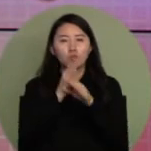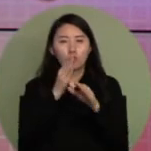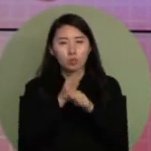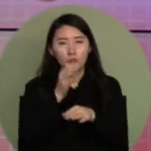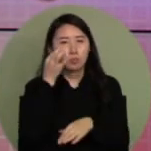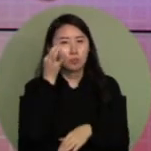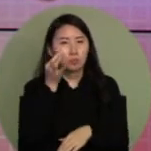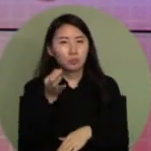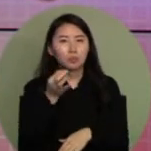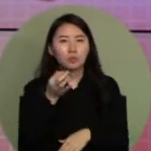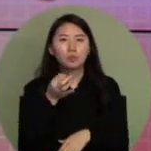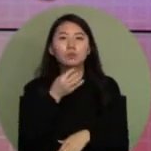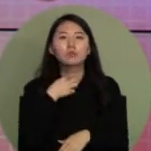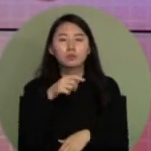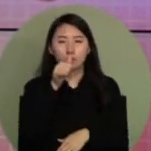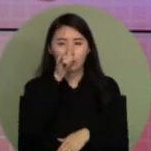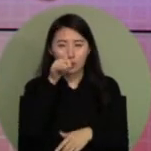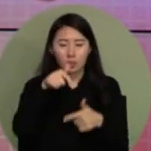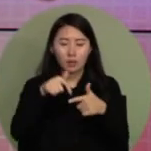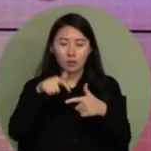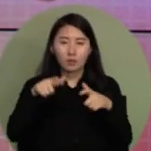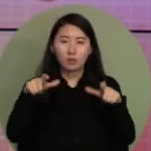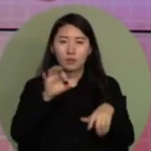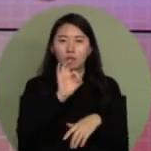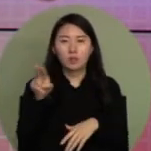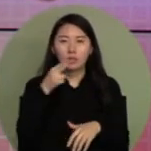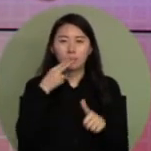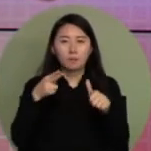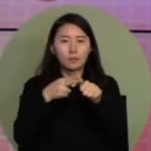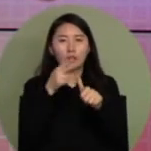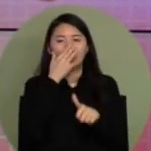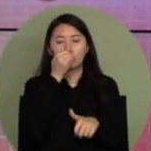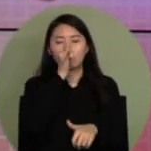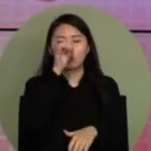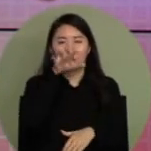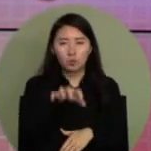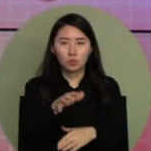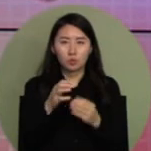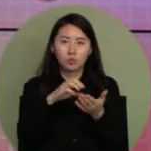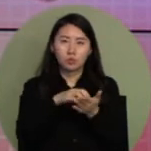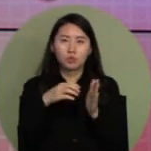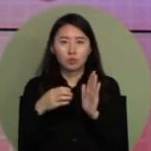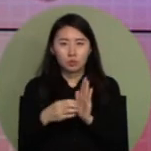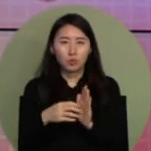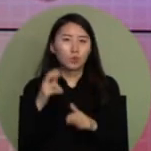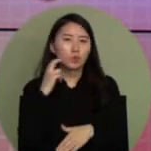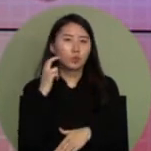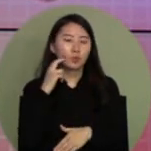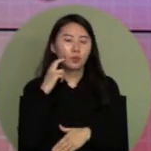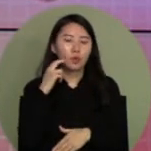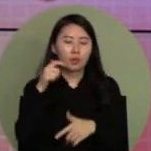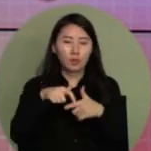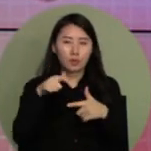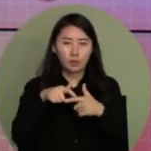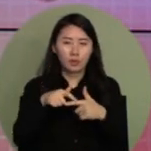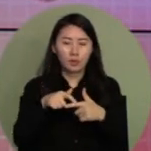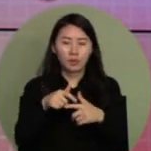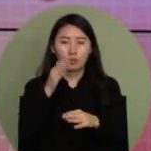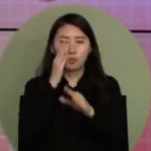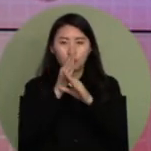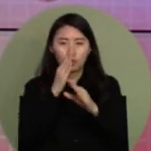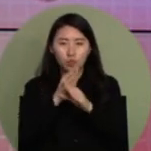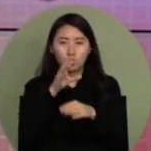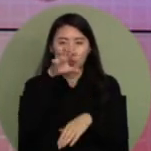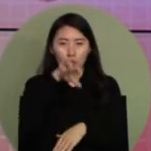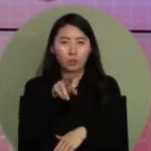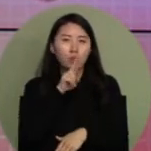적이 있기에 강남 3구 중 그나마 야당이 승부를 걸만한 지역으로 꼽히는 만큼 송파 를 강남 벨트 공약 첨병으로